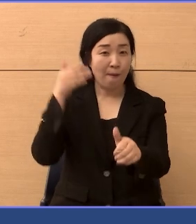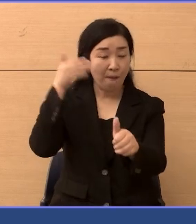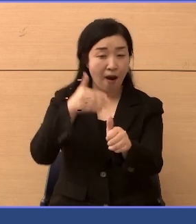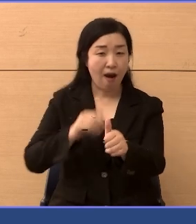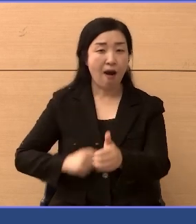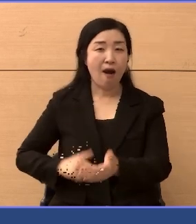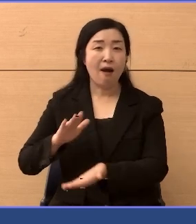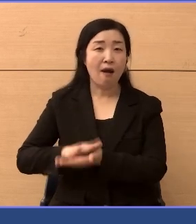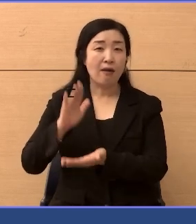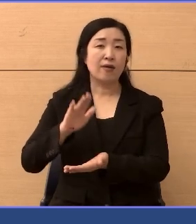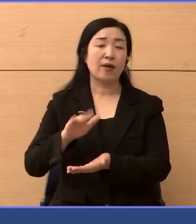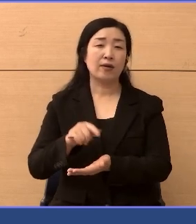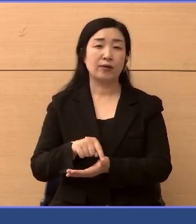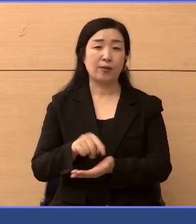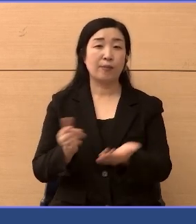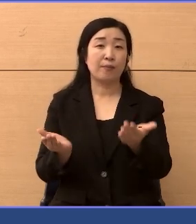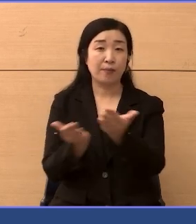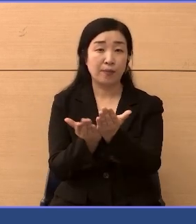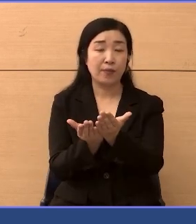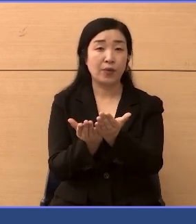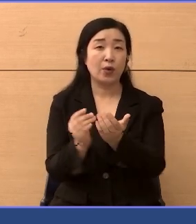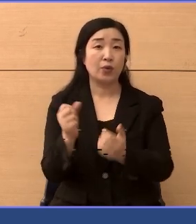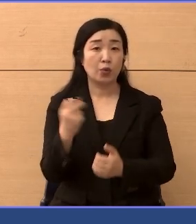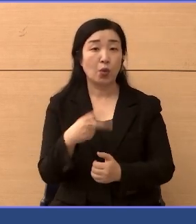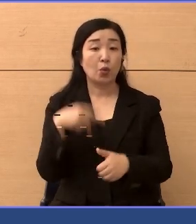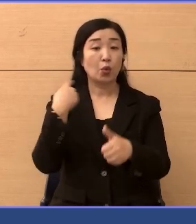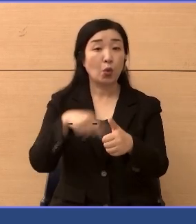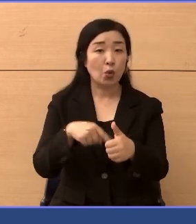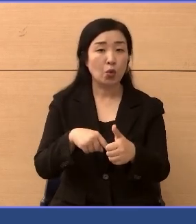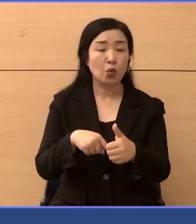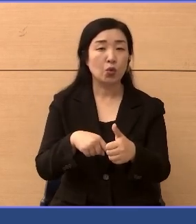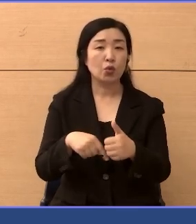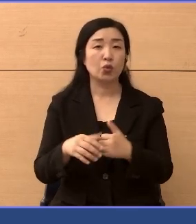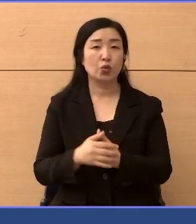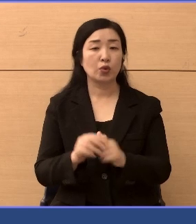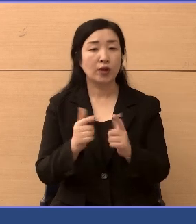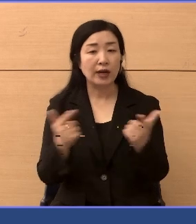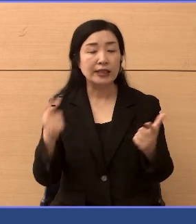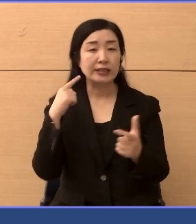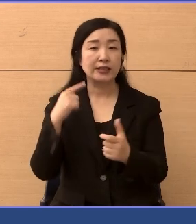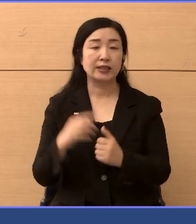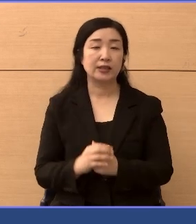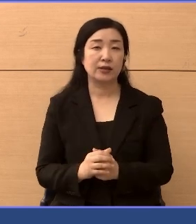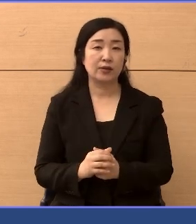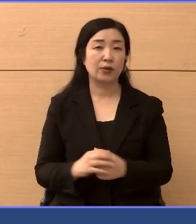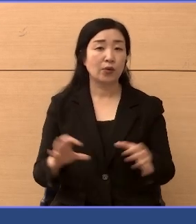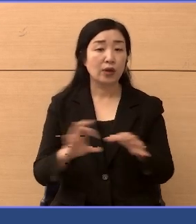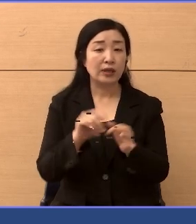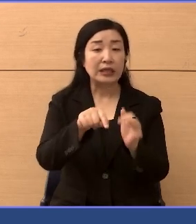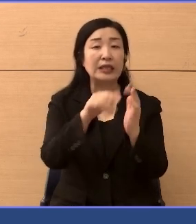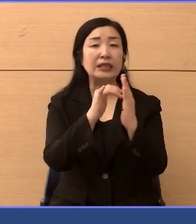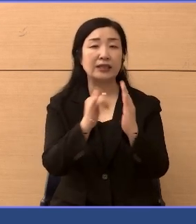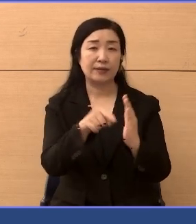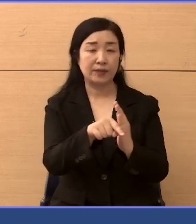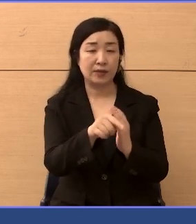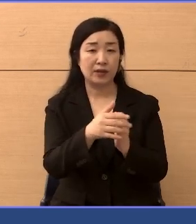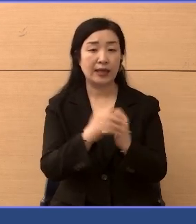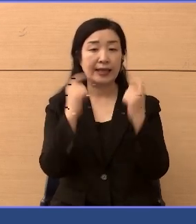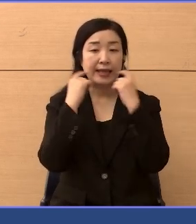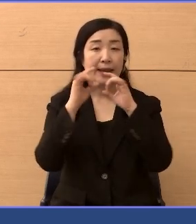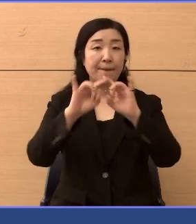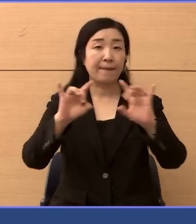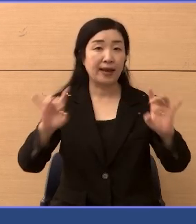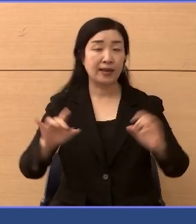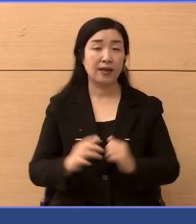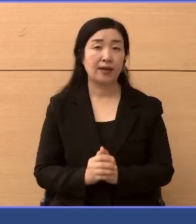these ASD에 맞춰 더 낮을 educational 필요가 and 없습니다. career goals, 그리고 어떤 we also 교육과 need to 경력의 make 개발뿐만 sure 아니라 that the 이들의 individual 개개인에게